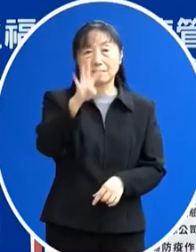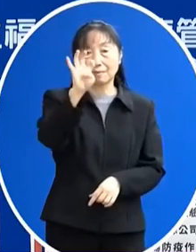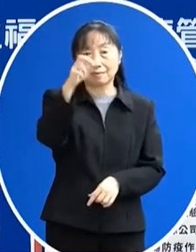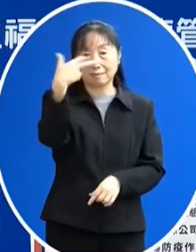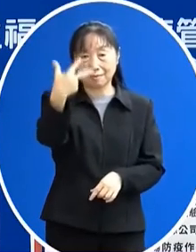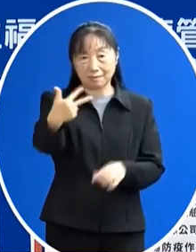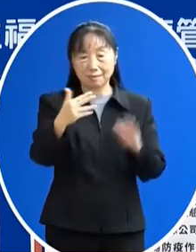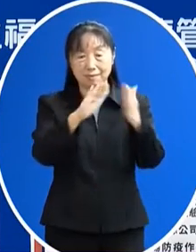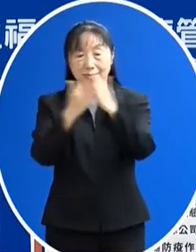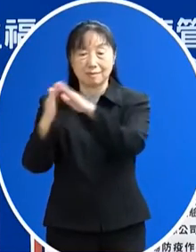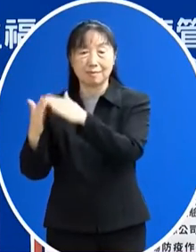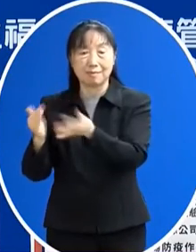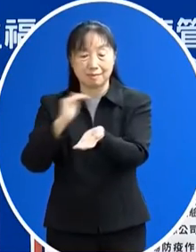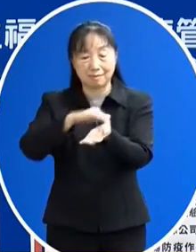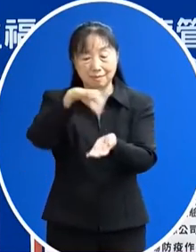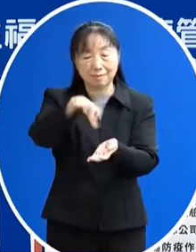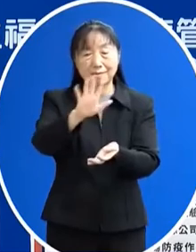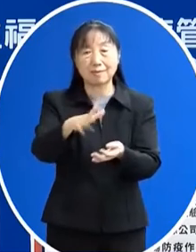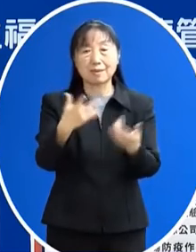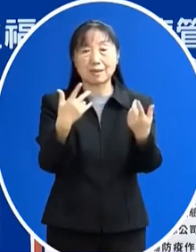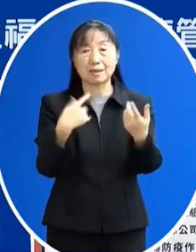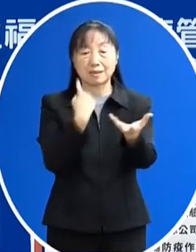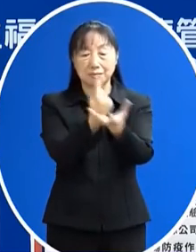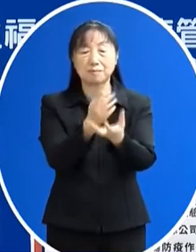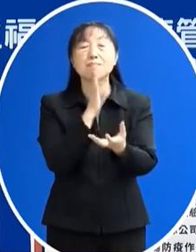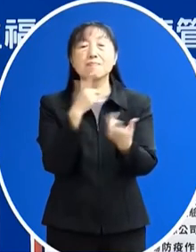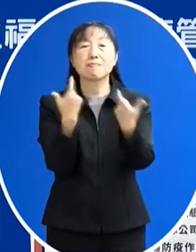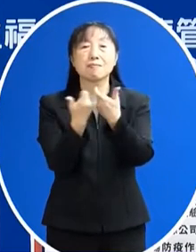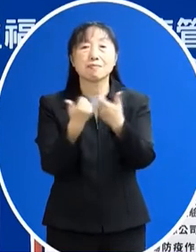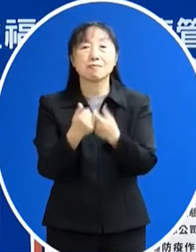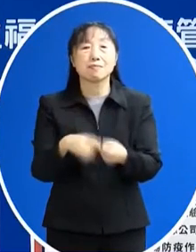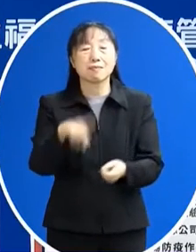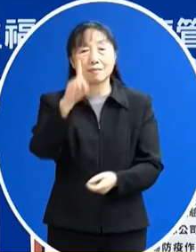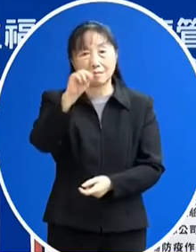所参与，那总共快筛发予了